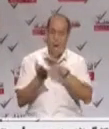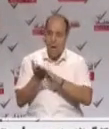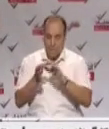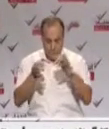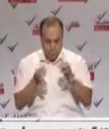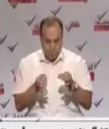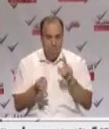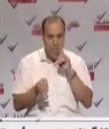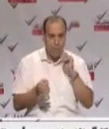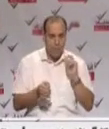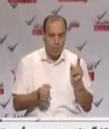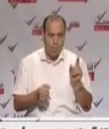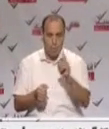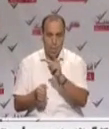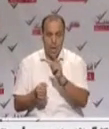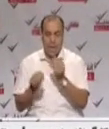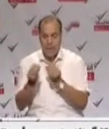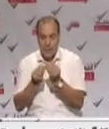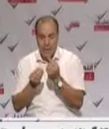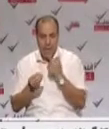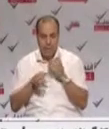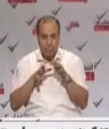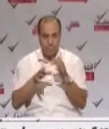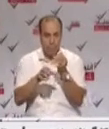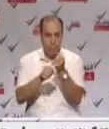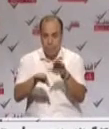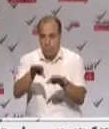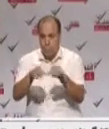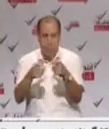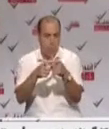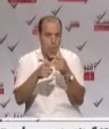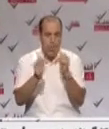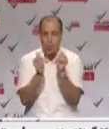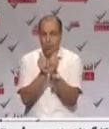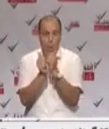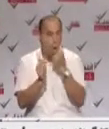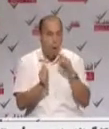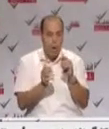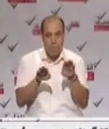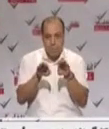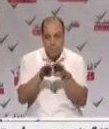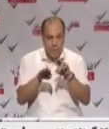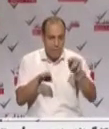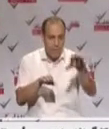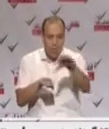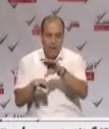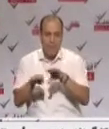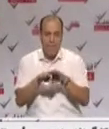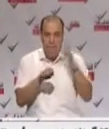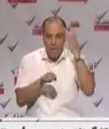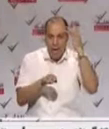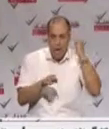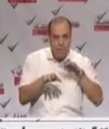الواقع. السيدات والسادة، سياسيا سوف نسعى لتحقيق التوازن بين السلطات، اجتماعيا سوف نسعى لتحقيق التوازن بين الجهات،